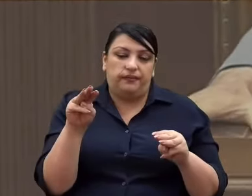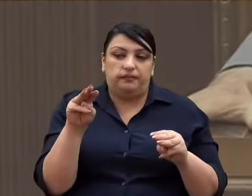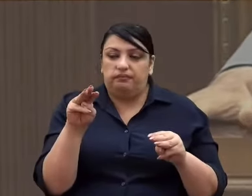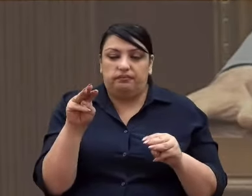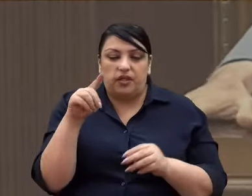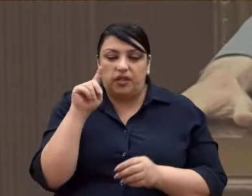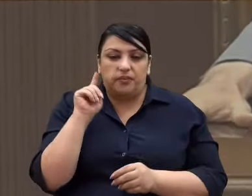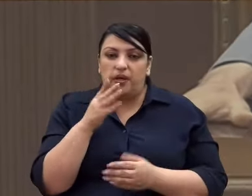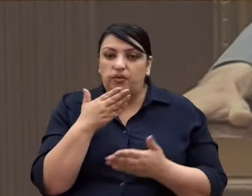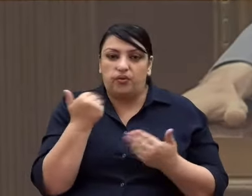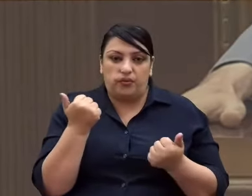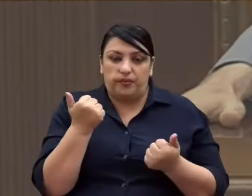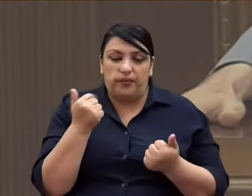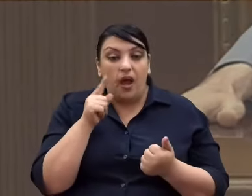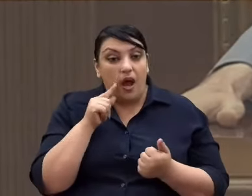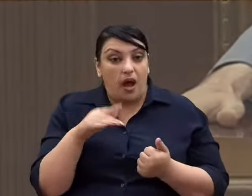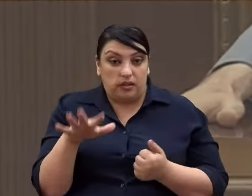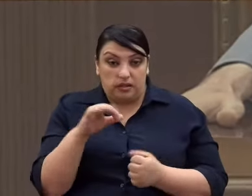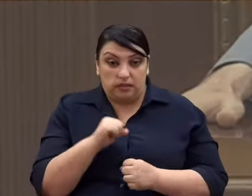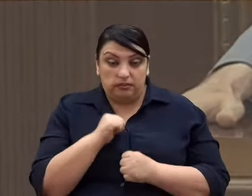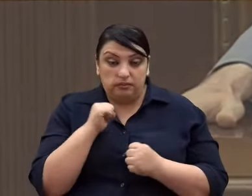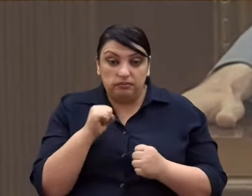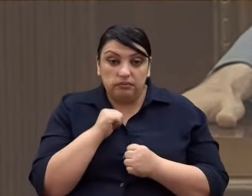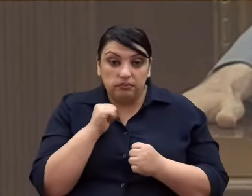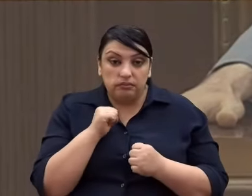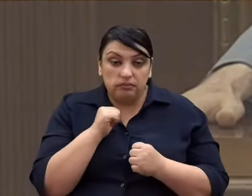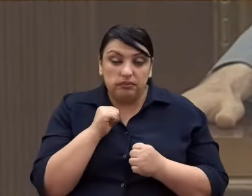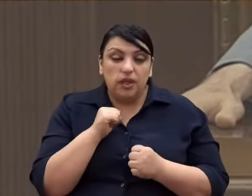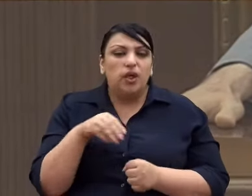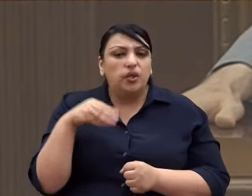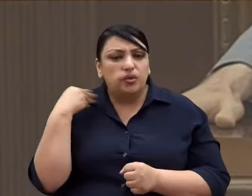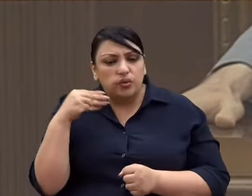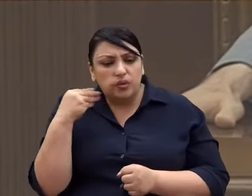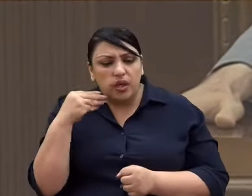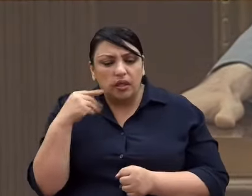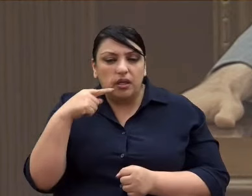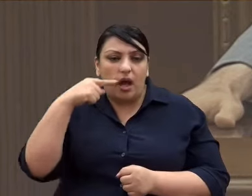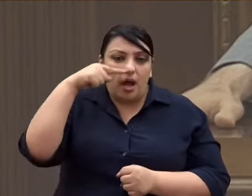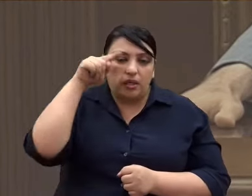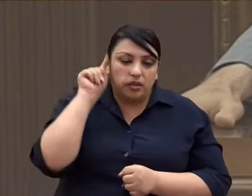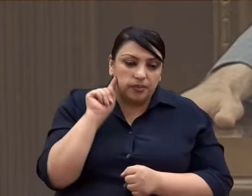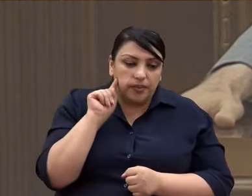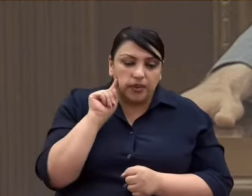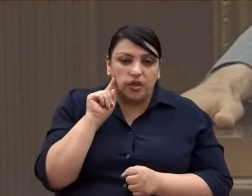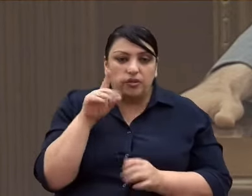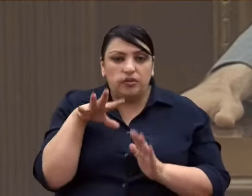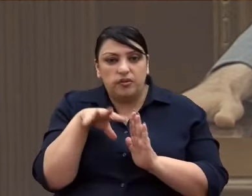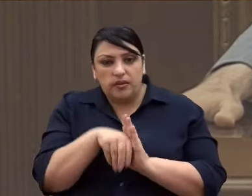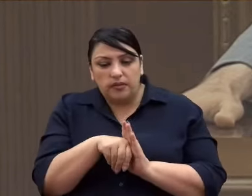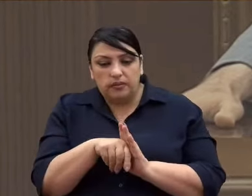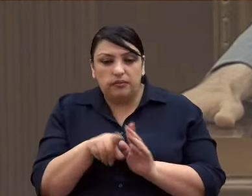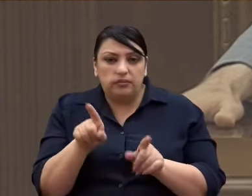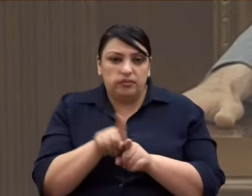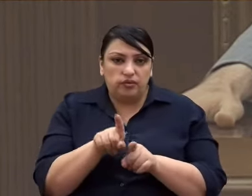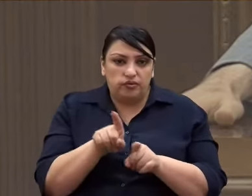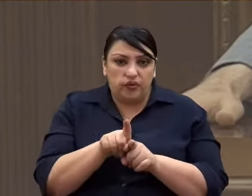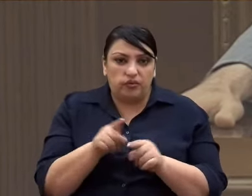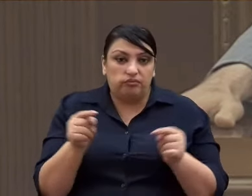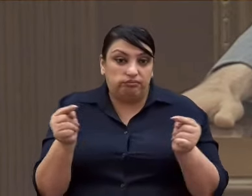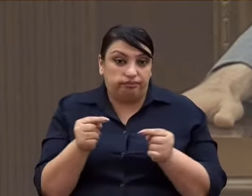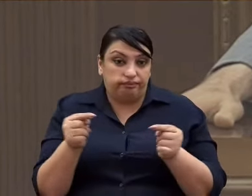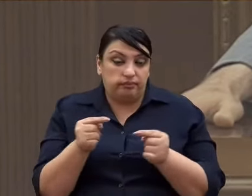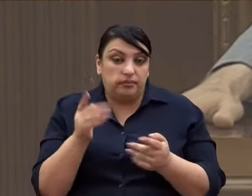Հայաստանի եվրոպական ձգտումն այս առումով կարող է Թուրքիա, Ադրբեջան ներքին տարաձայնություններ բացահայտել,